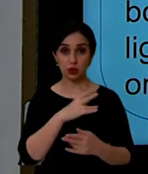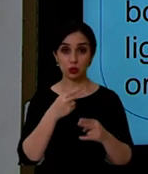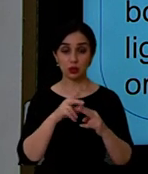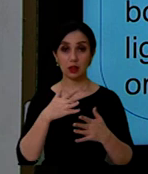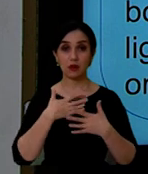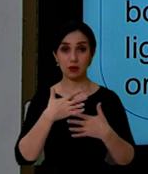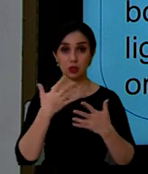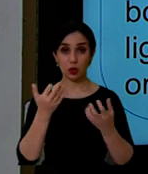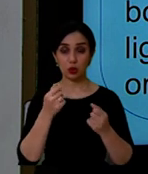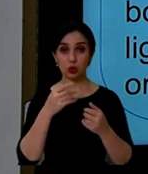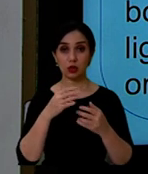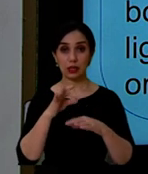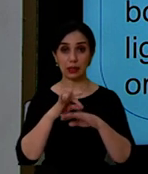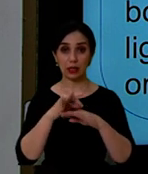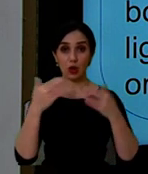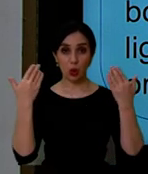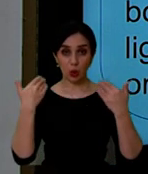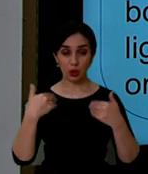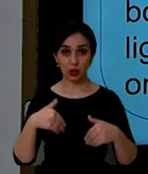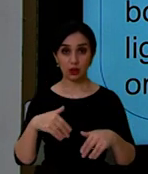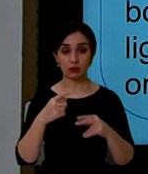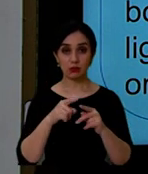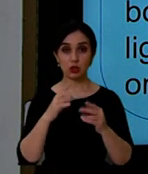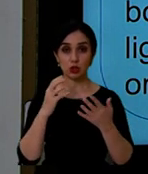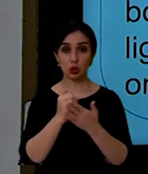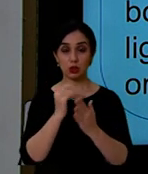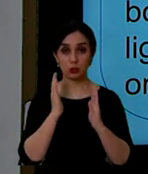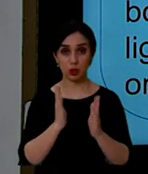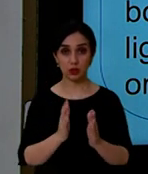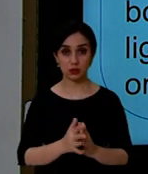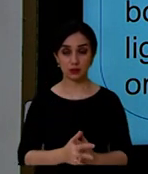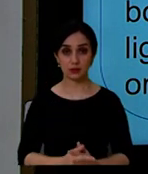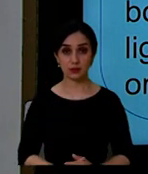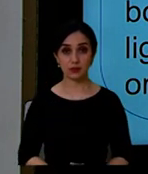ularda ko'proq teri orqali sodir bo'ladi.